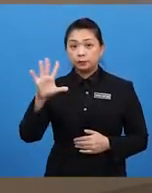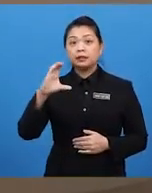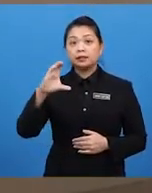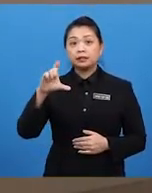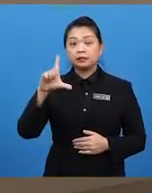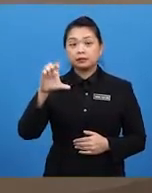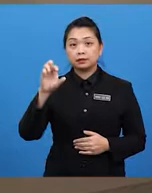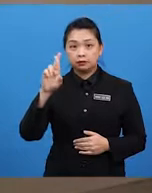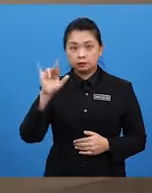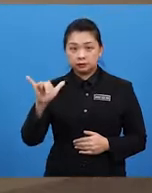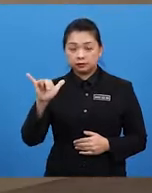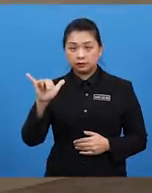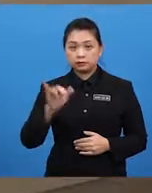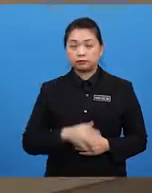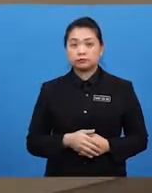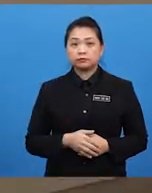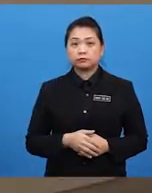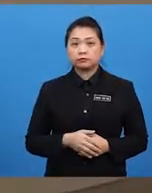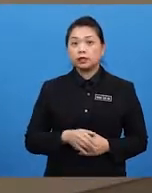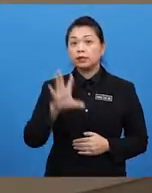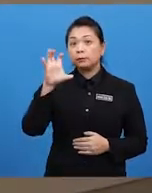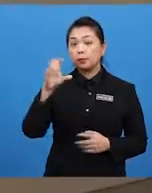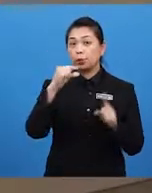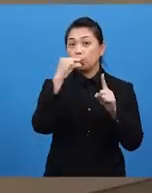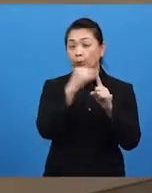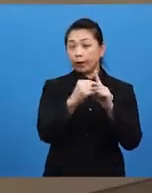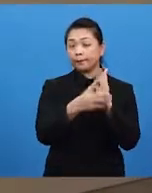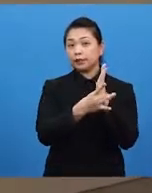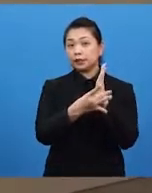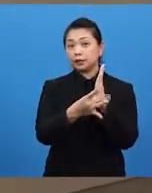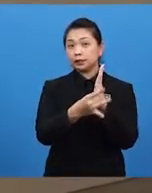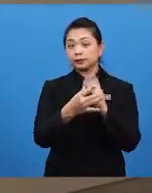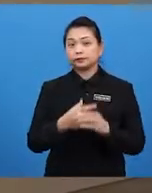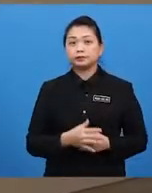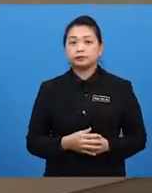serie-a Hai 50 gram mentega